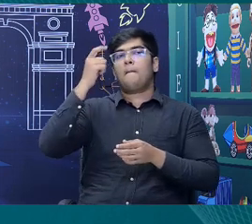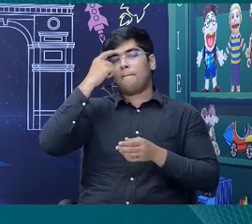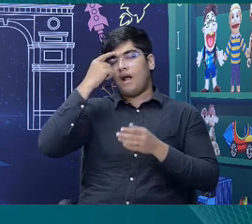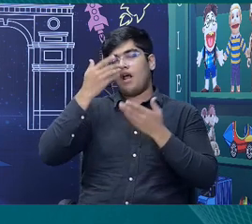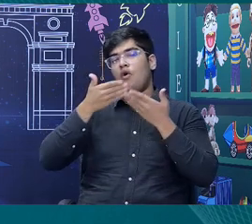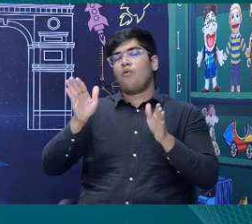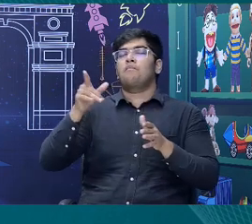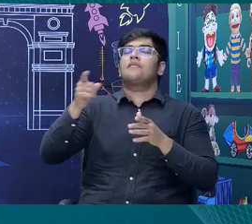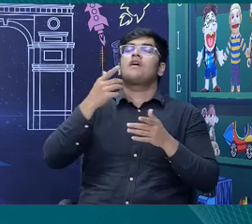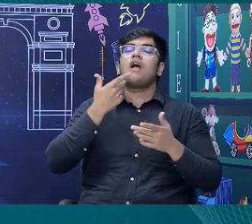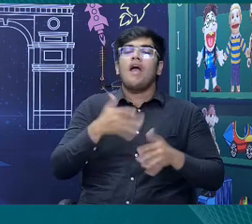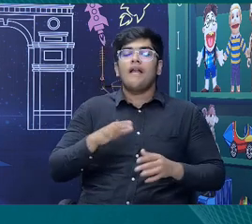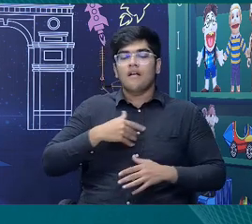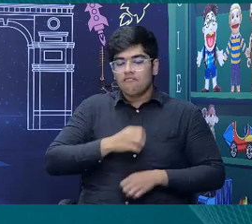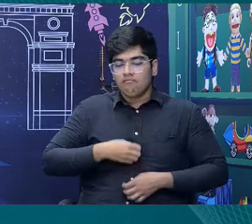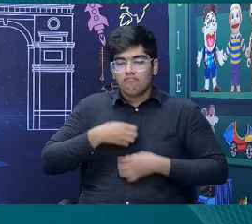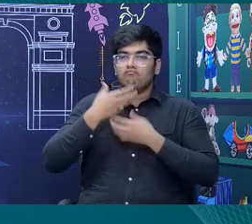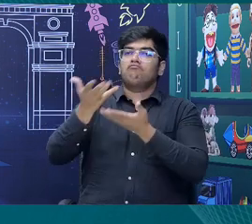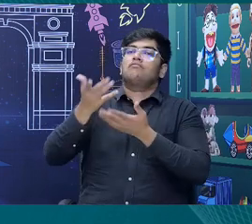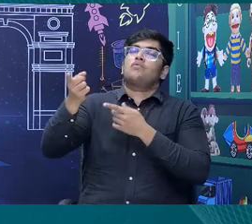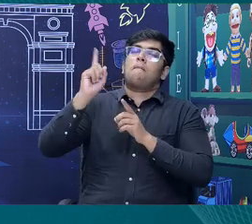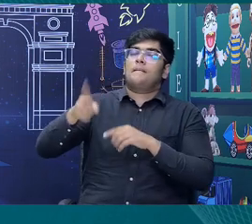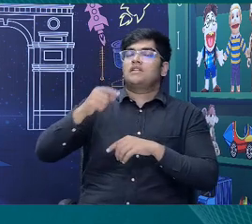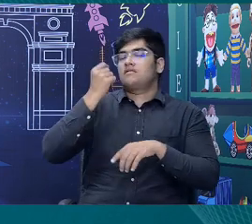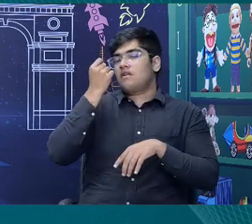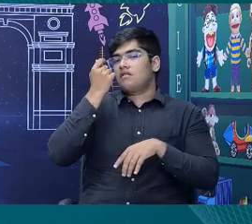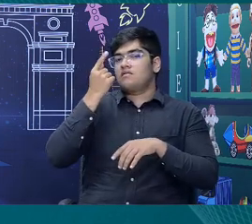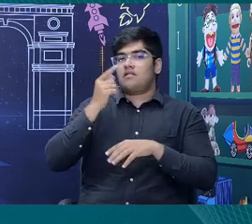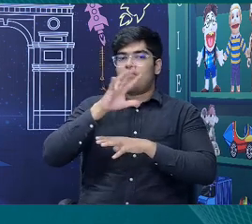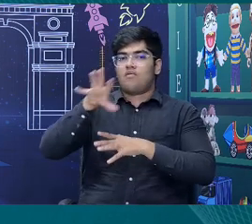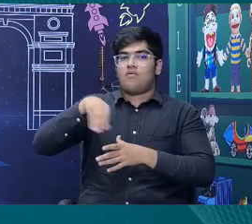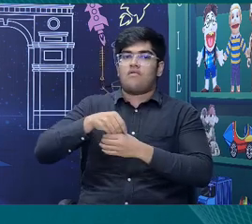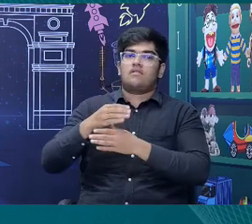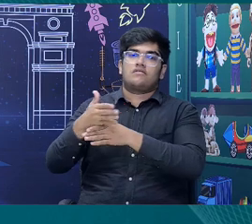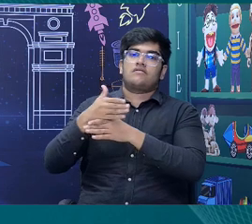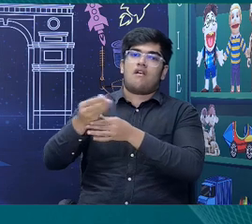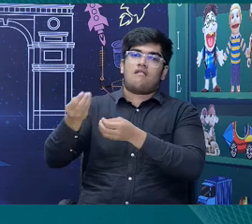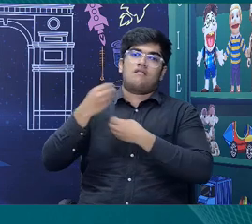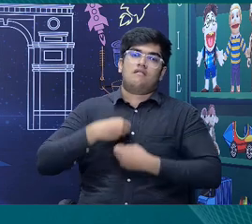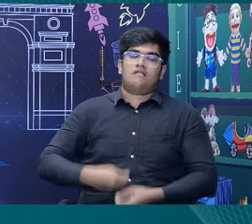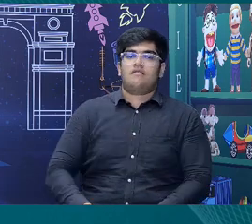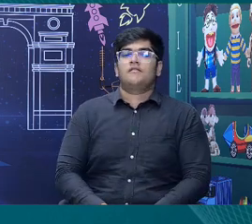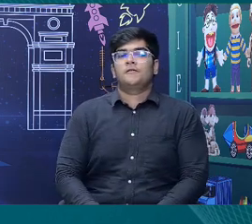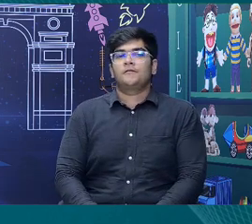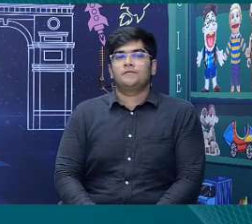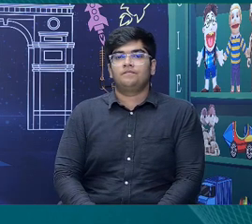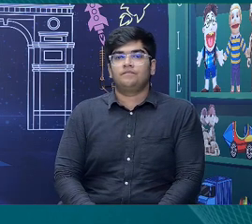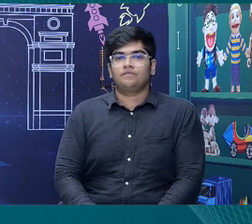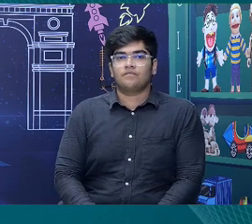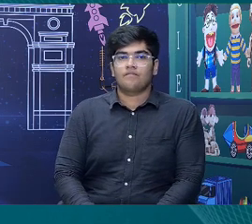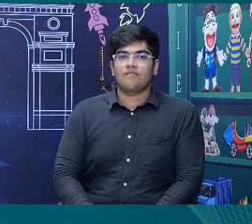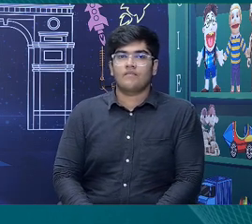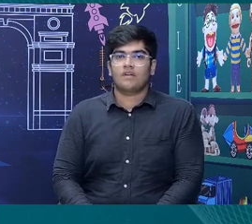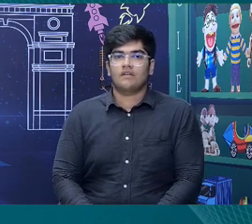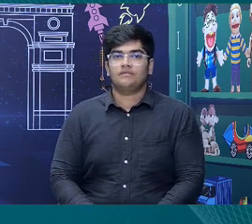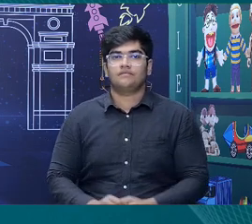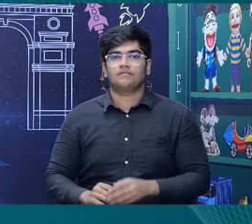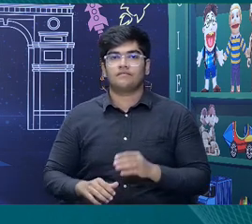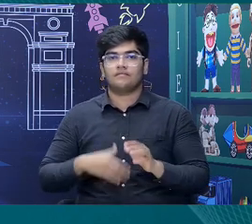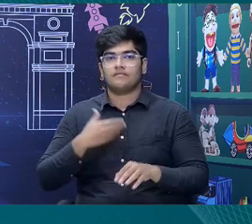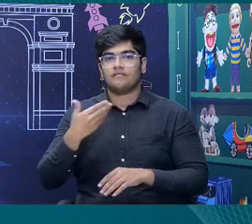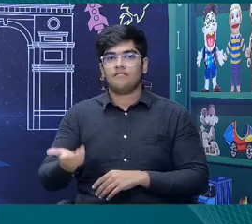जरिया बनता है कि क्लाइंट उसके मन में जो कुछ भी है वो आके आपसे शेयर कर सके नेक्स्ट क्या है इसमें